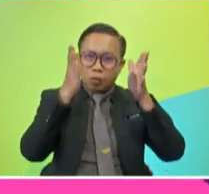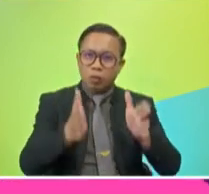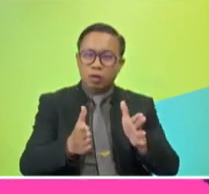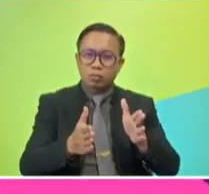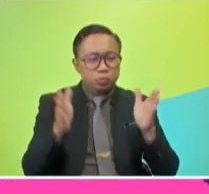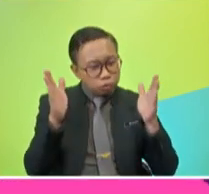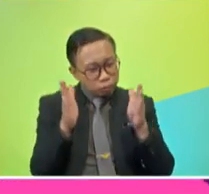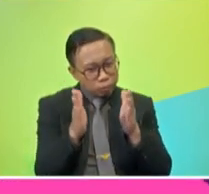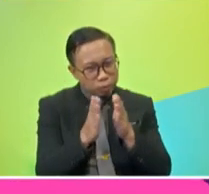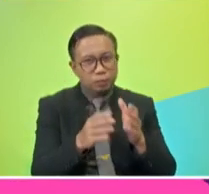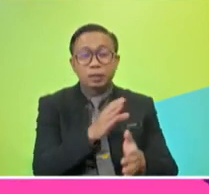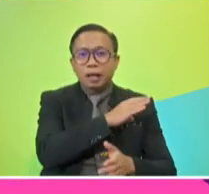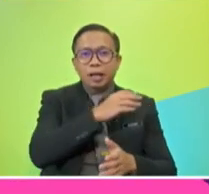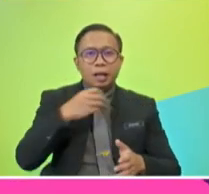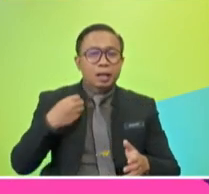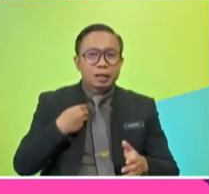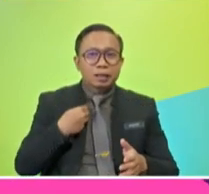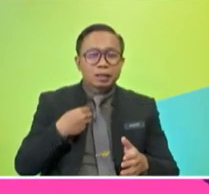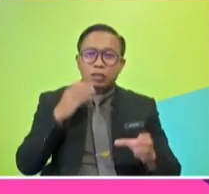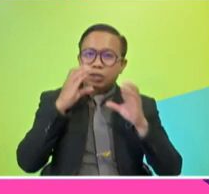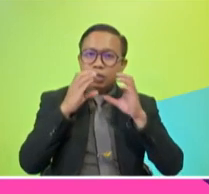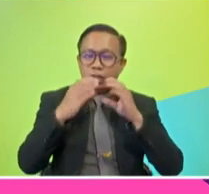sempit dan seimbang